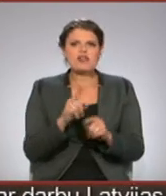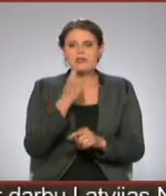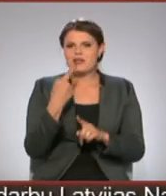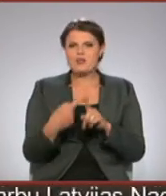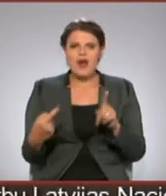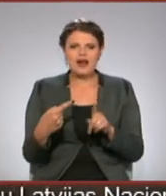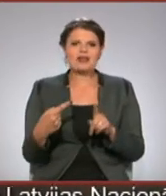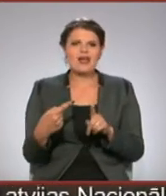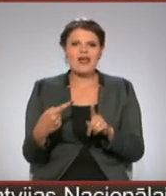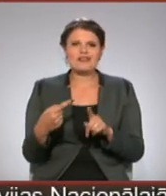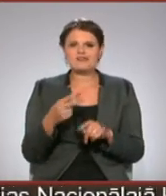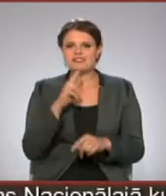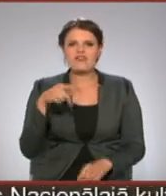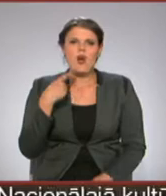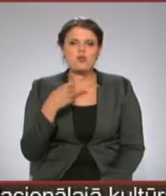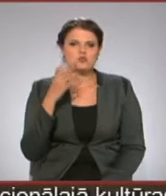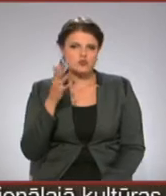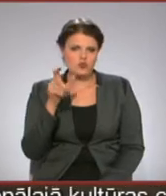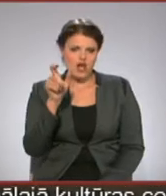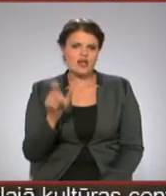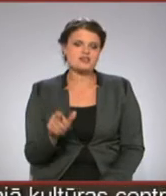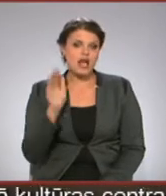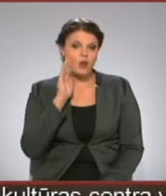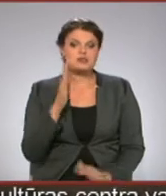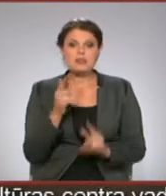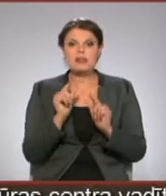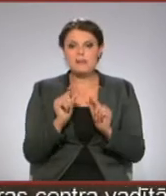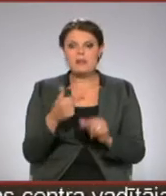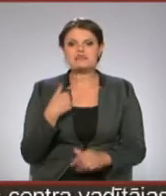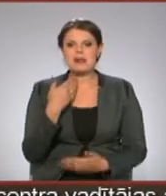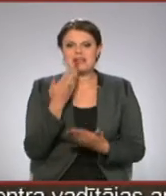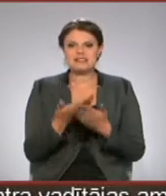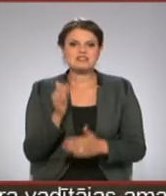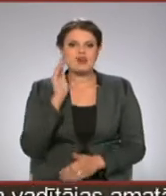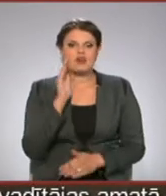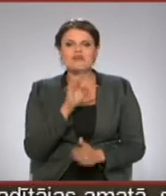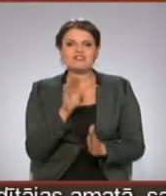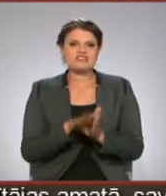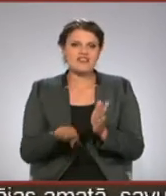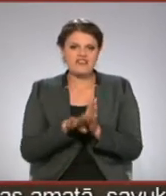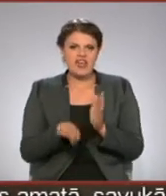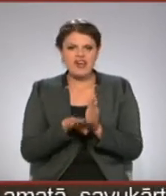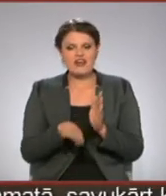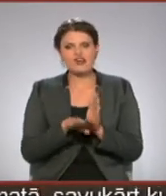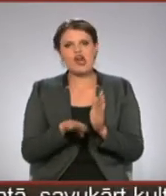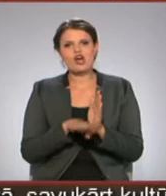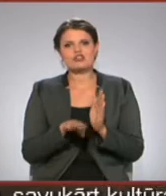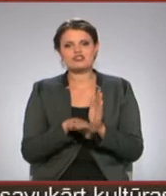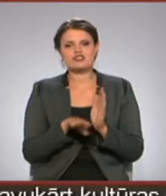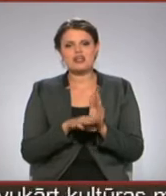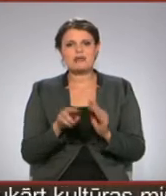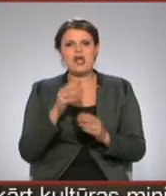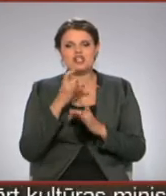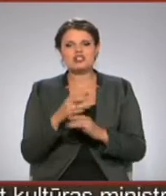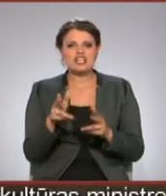reizi neuzrunās klausītāji, bet pamazām es iesāku klausīties visvienkāršāko ar sākt ar visam vienkāršiem